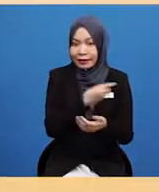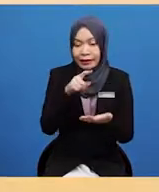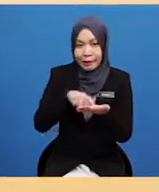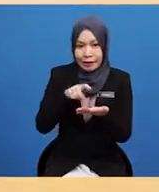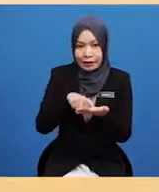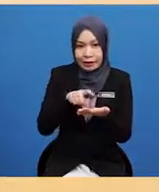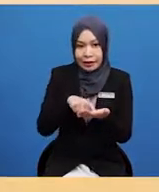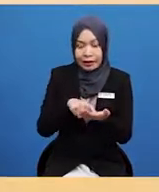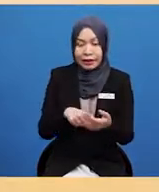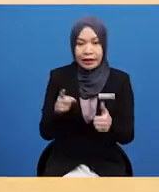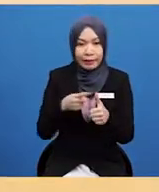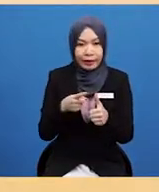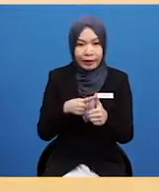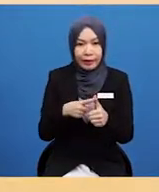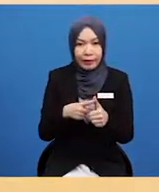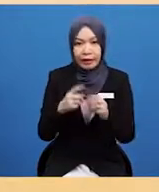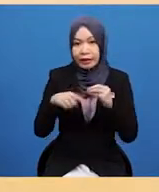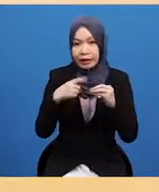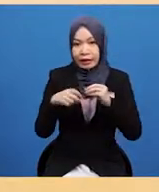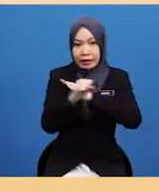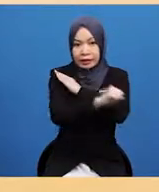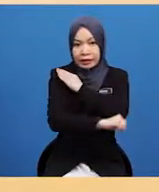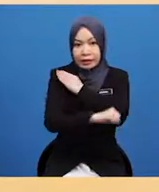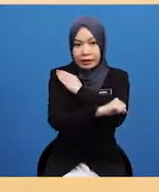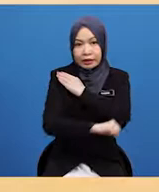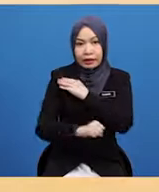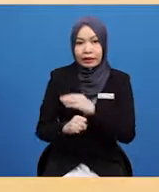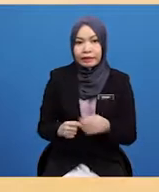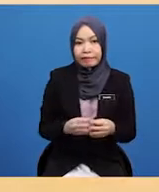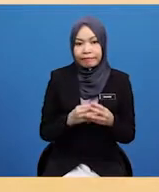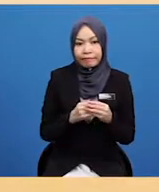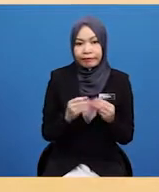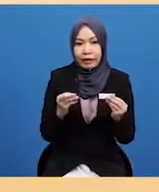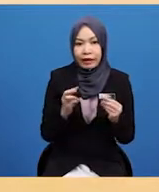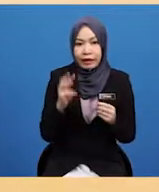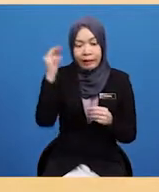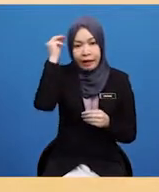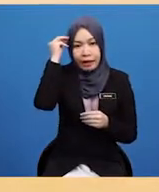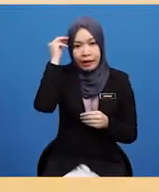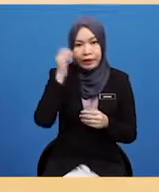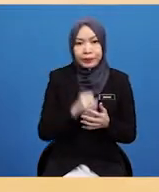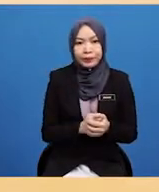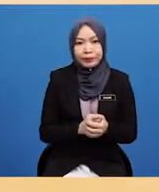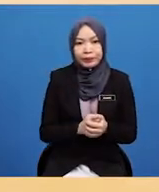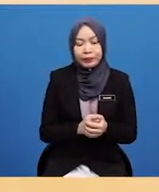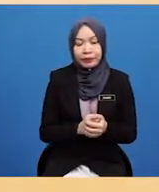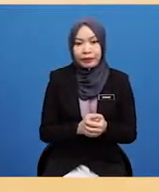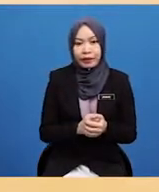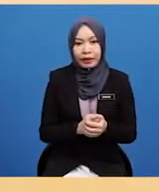tanah Melayu. Ia tercetus akibat daripada pengaruh gerakan Islamisme dan